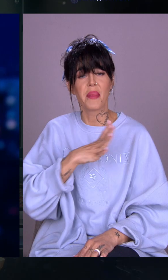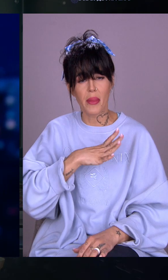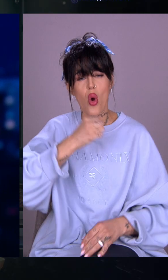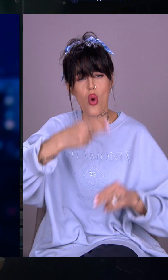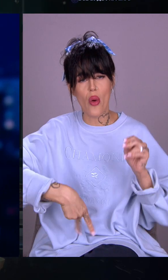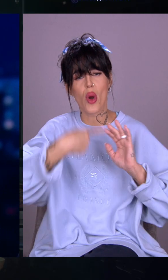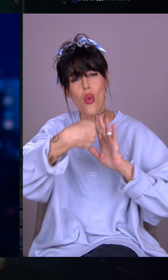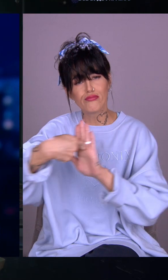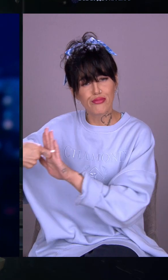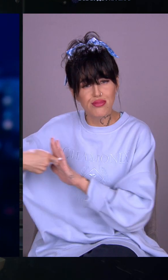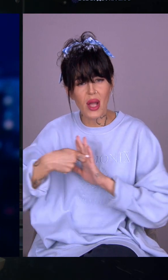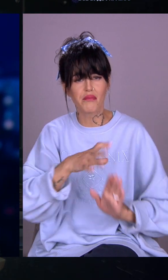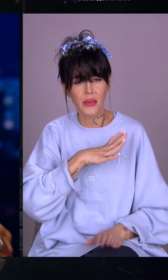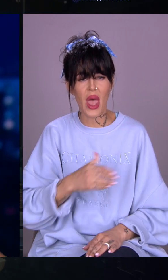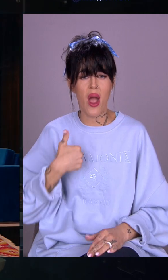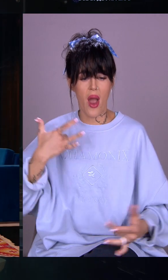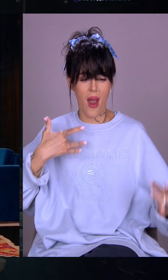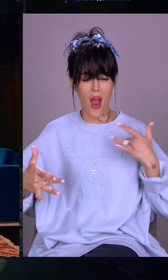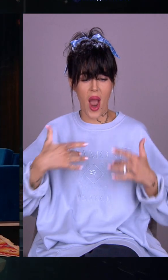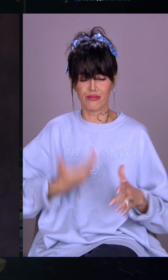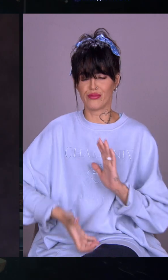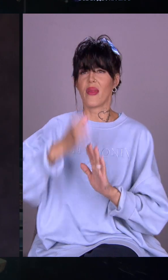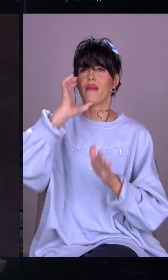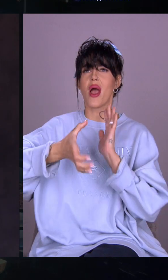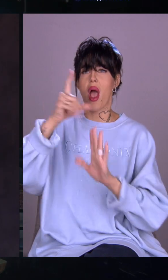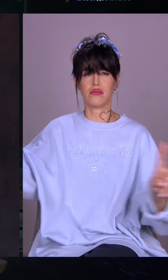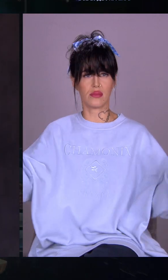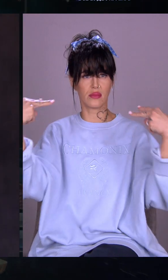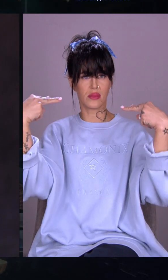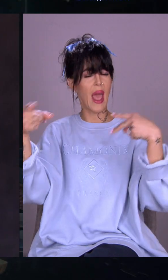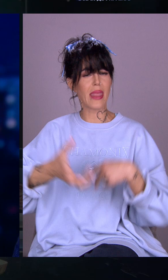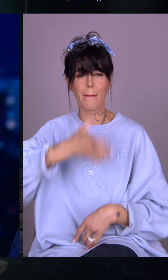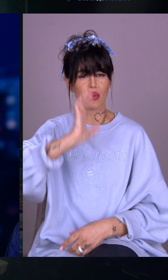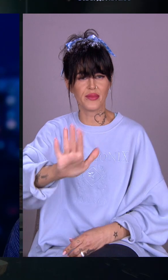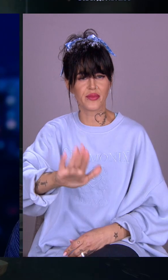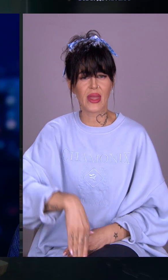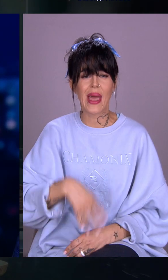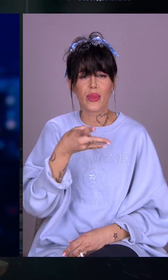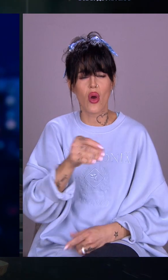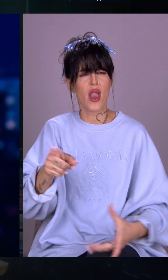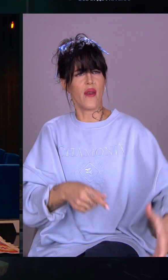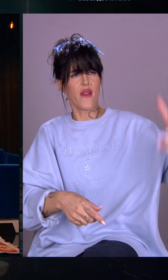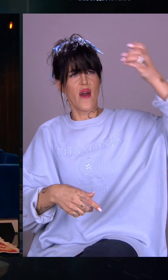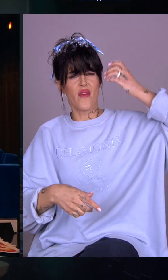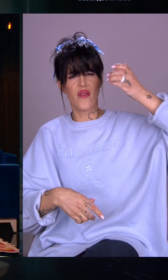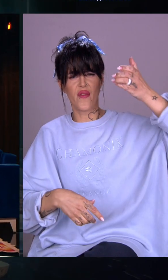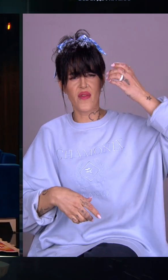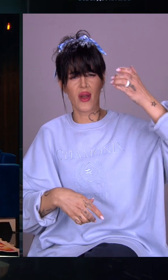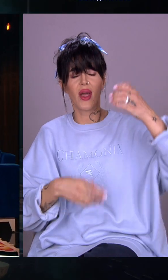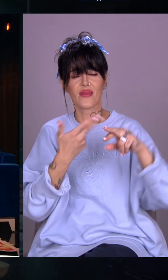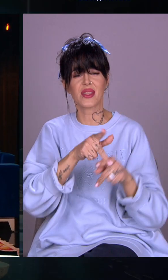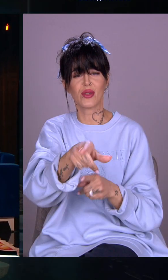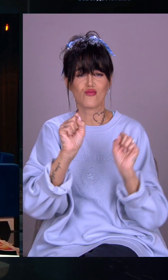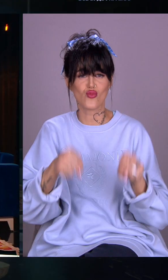і нам артистам наливають, самі хлопці не п'ють, просто дивляться собі. Але бампер завжди при цьому каже тости. Я хочу, щоб ти закінчив це